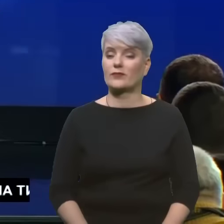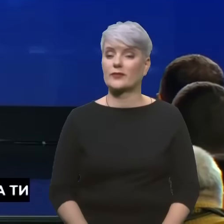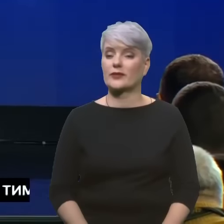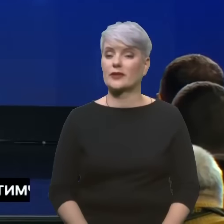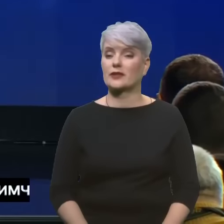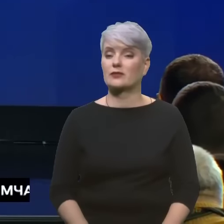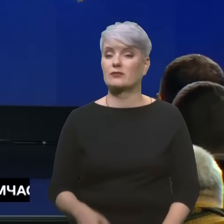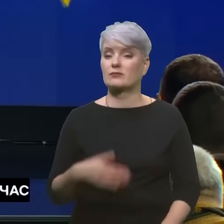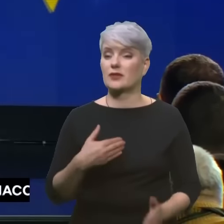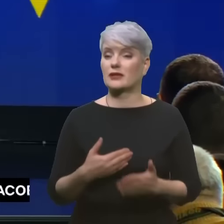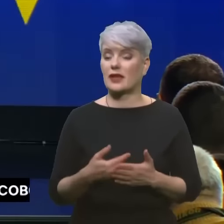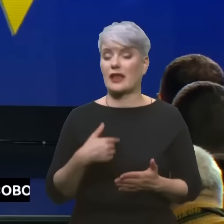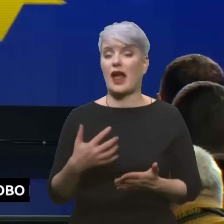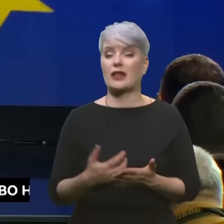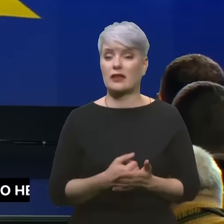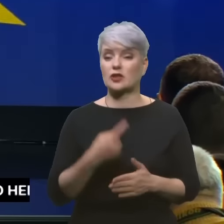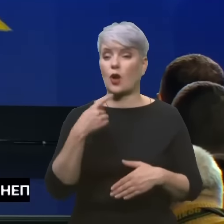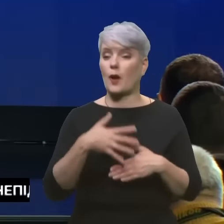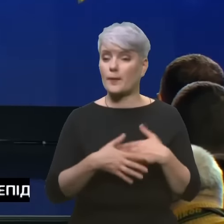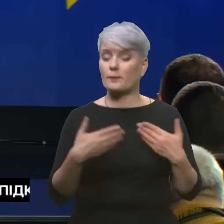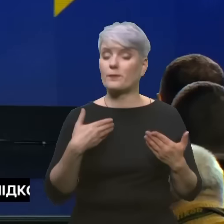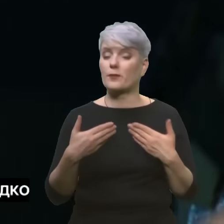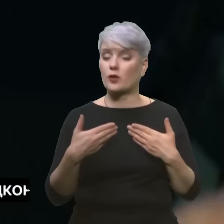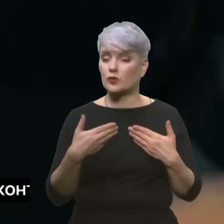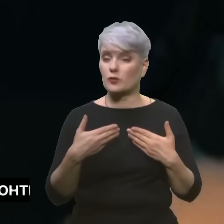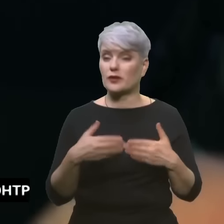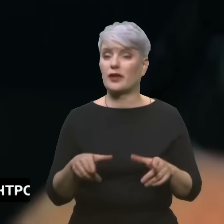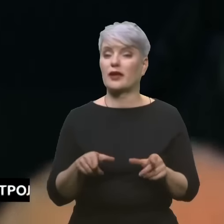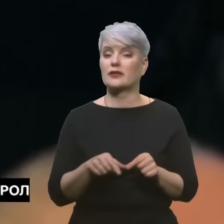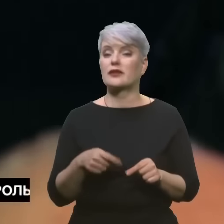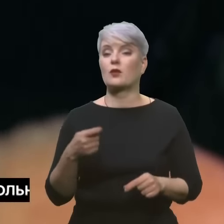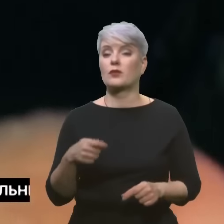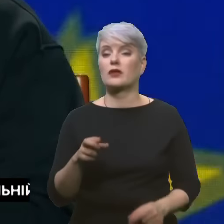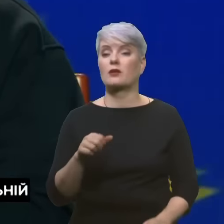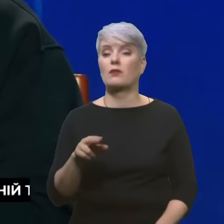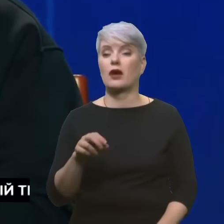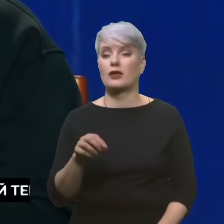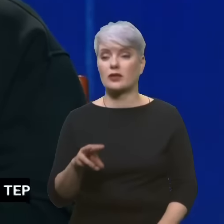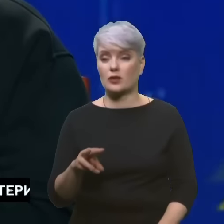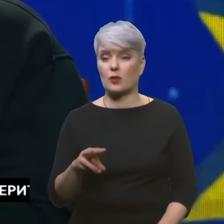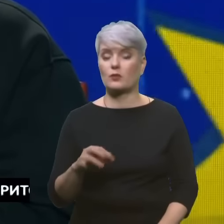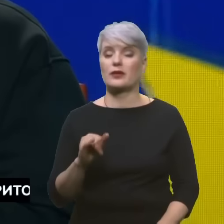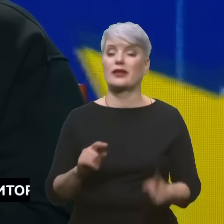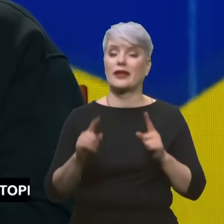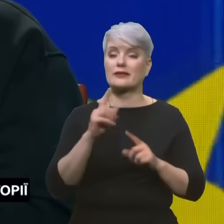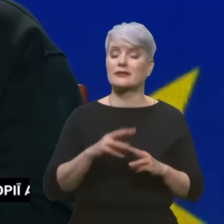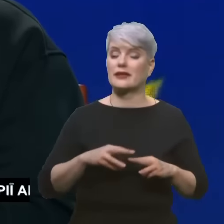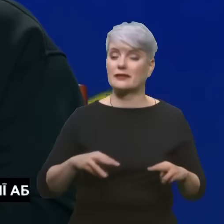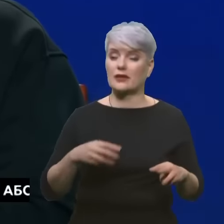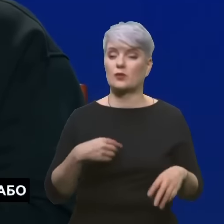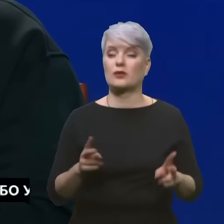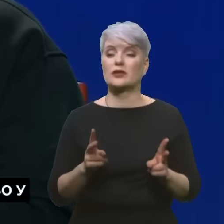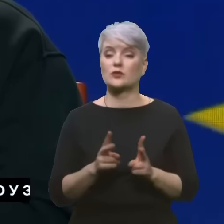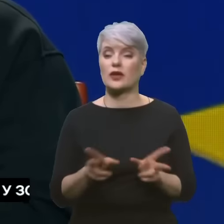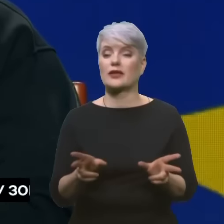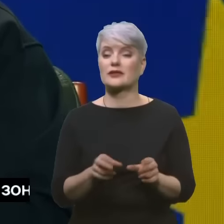Мені здається, я знайшов порозуміння з президентом Байденом і з сенаторами, і ми зустрічалися з обома партіями.